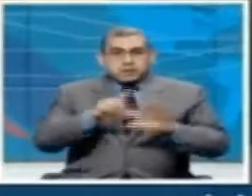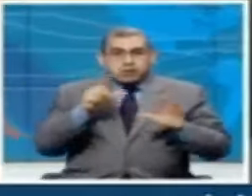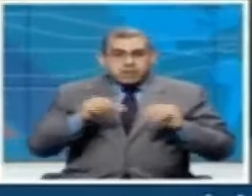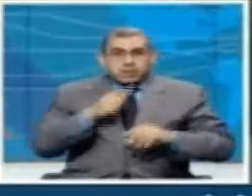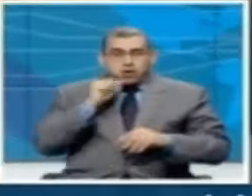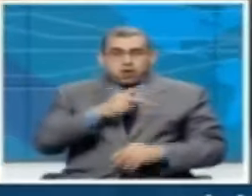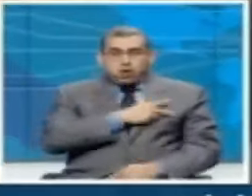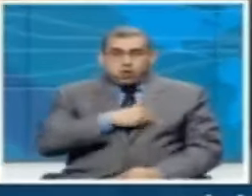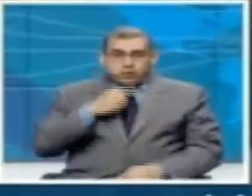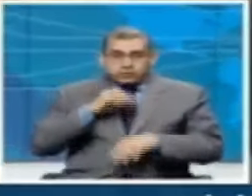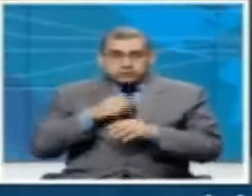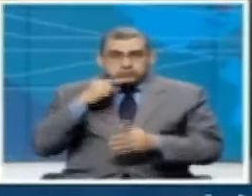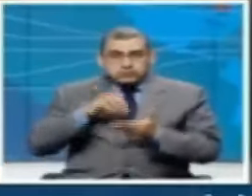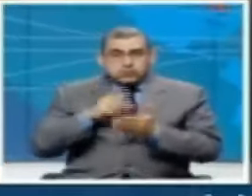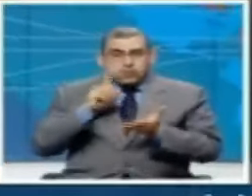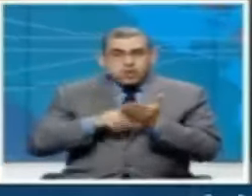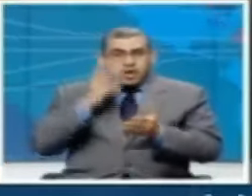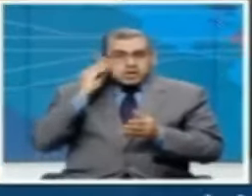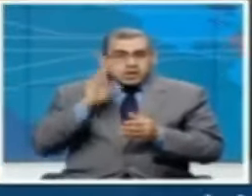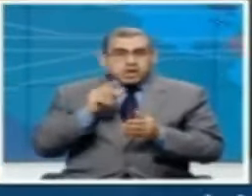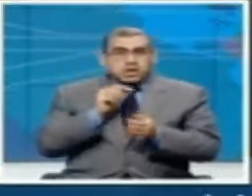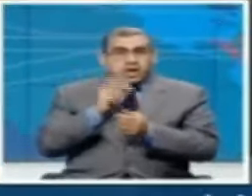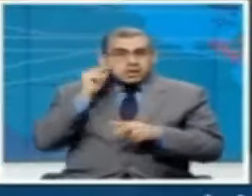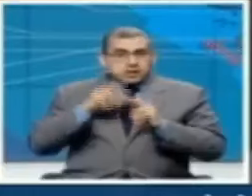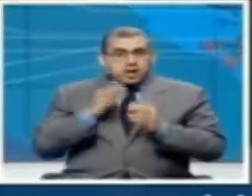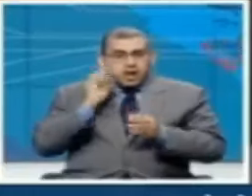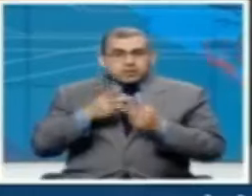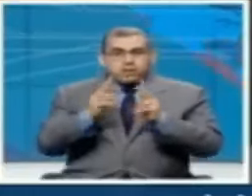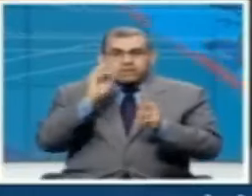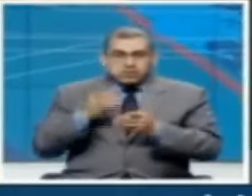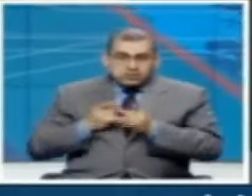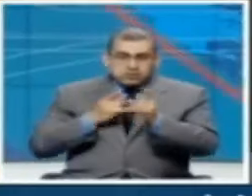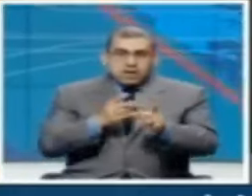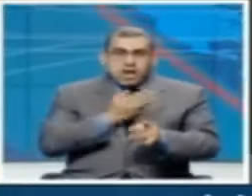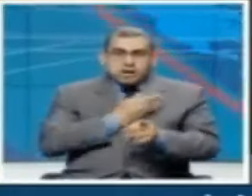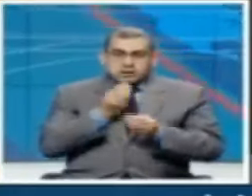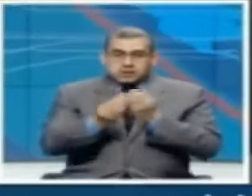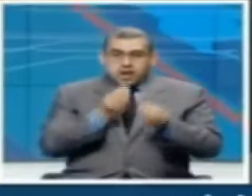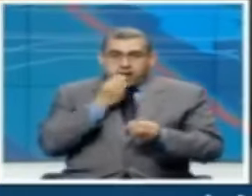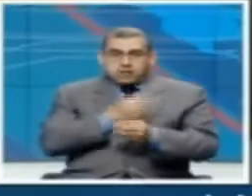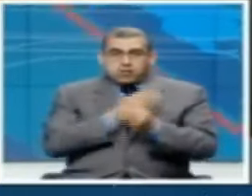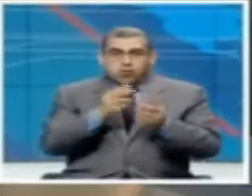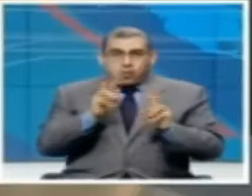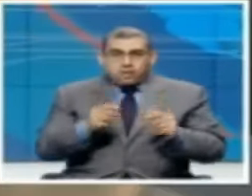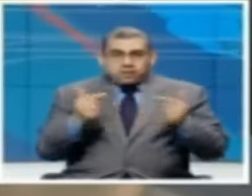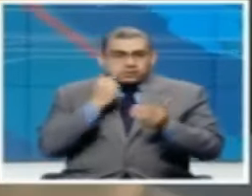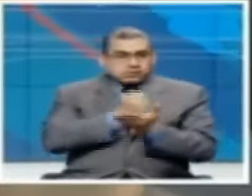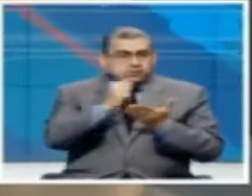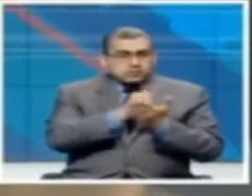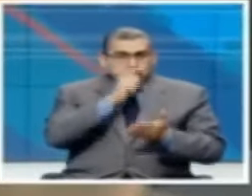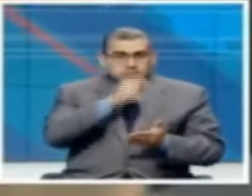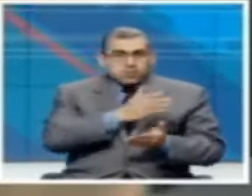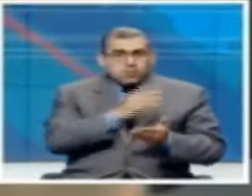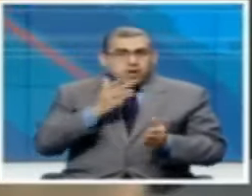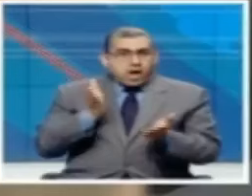اكد اتيه ضروره ان تسمح اسرائيل بادخال المساعدات الانسانيه الى قطع غزه ووقف جرائم الاباده الجمعيه